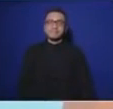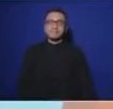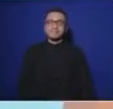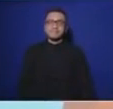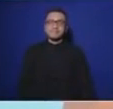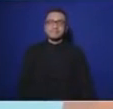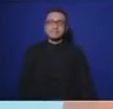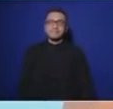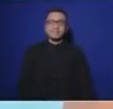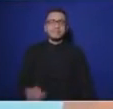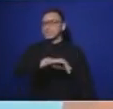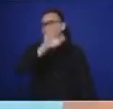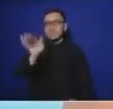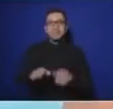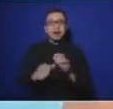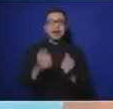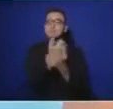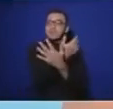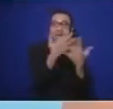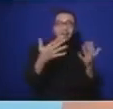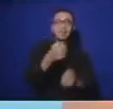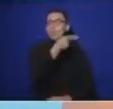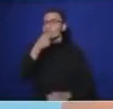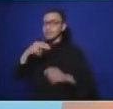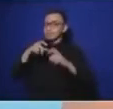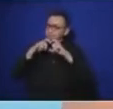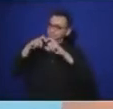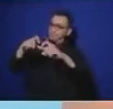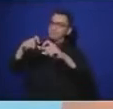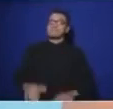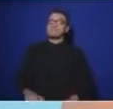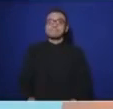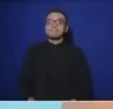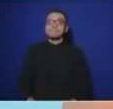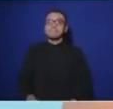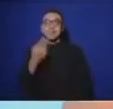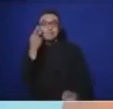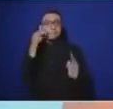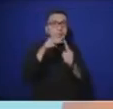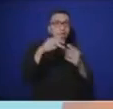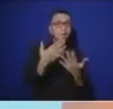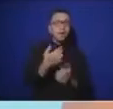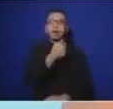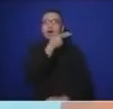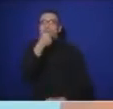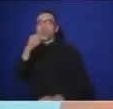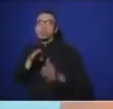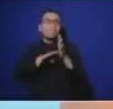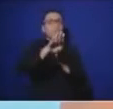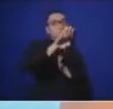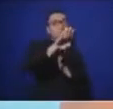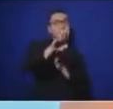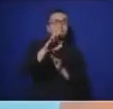Seluruh rakyat Indonesia yang saya cintai, visi kami adalah Indonesia maju di bidang energi.